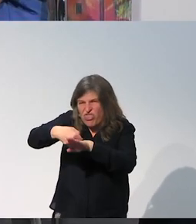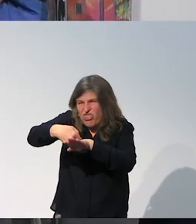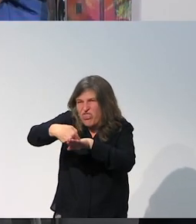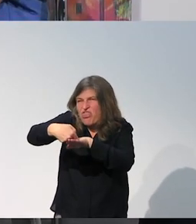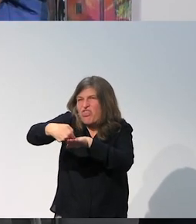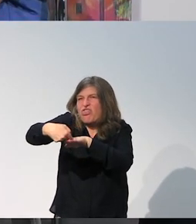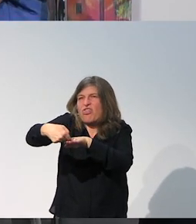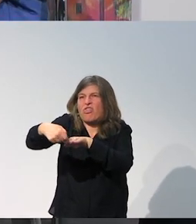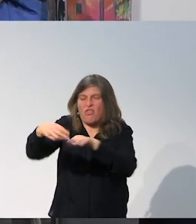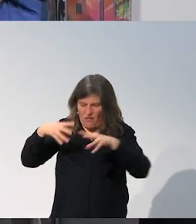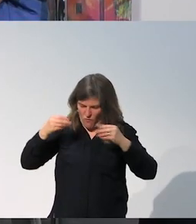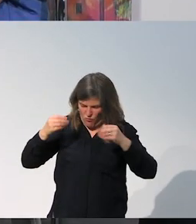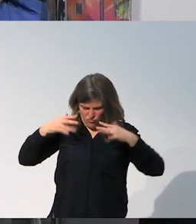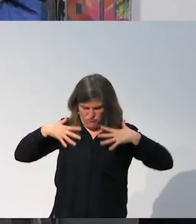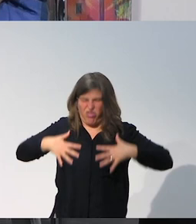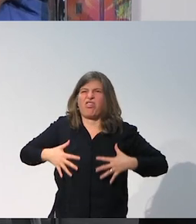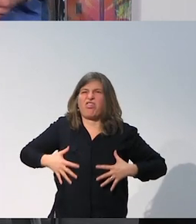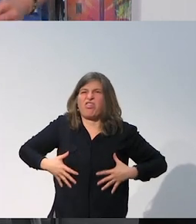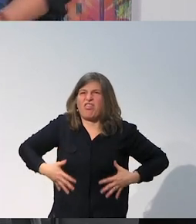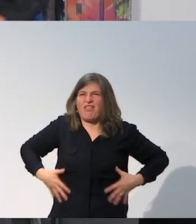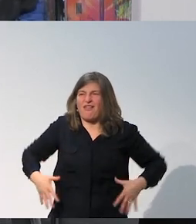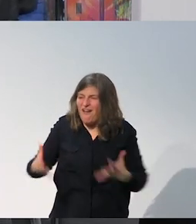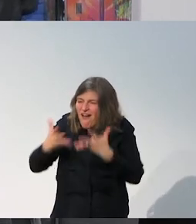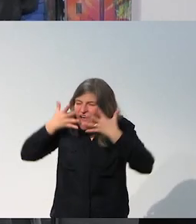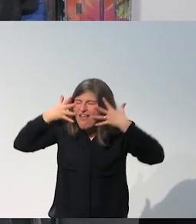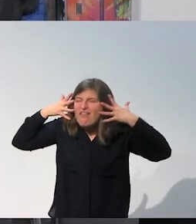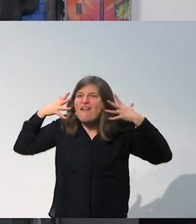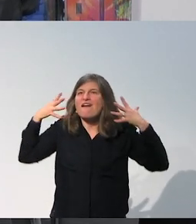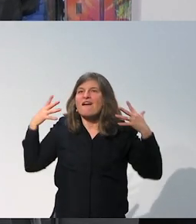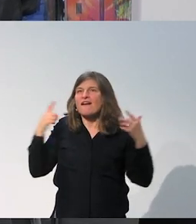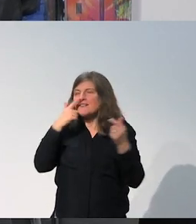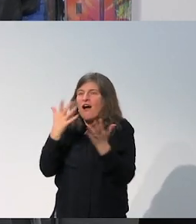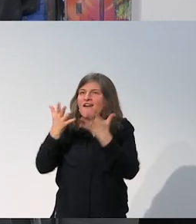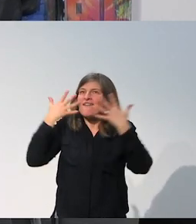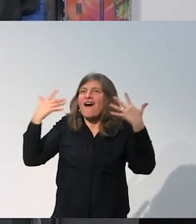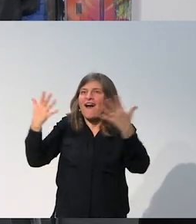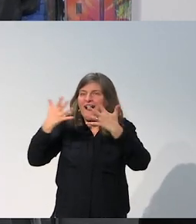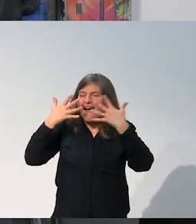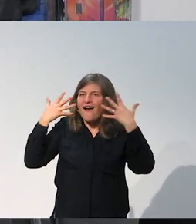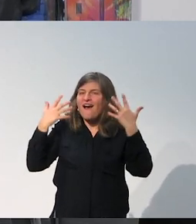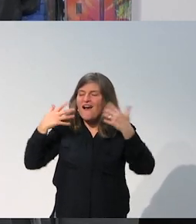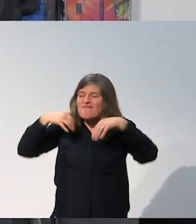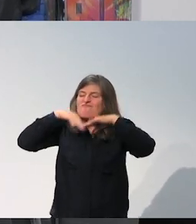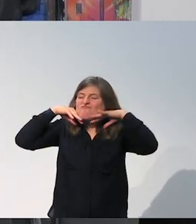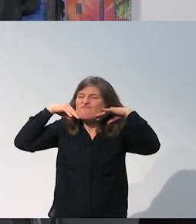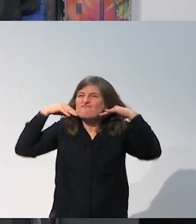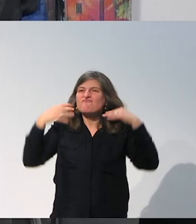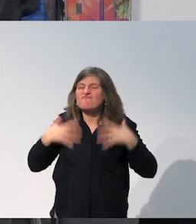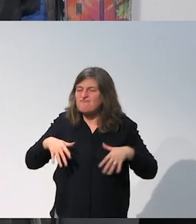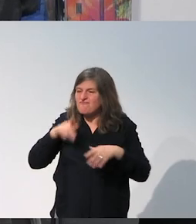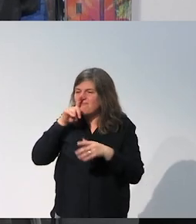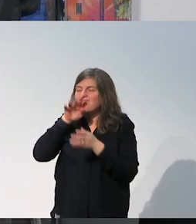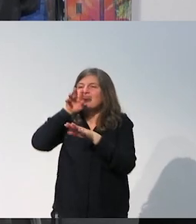ventre. La fraîcheur le traverse d'outre en outre, de son ventre à son échine, il mord